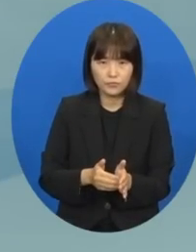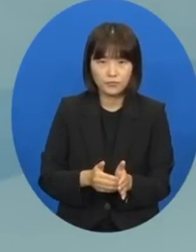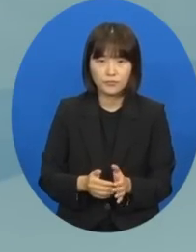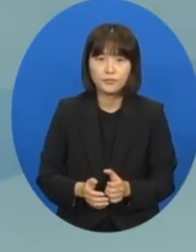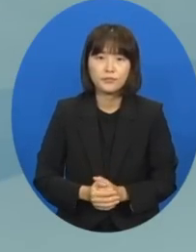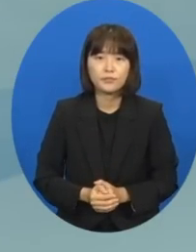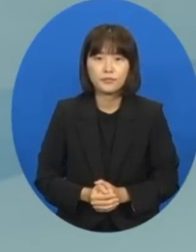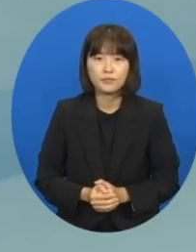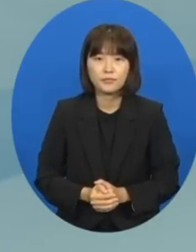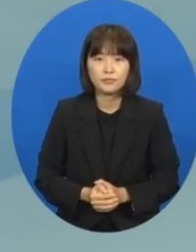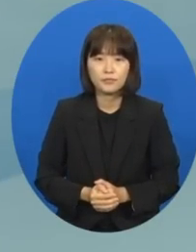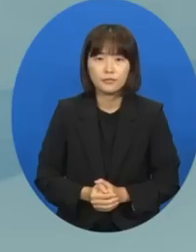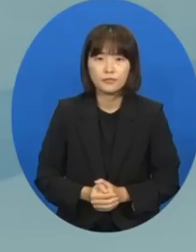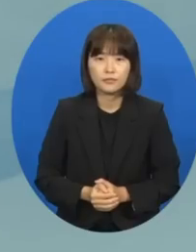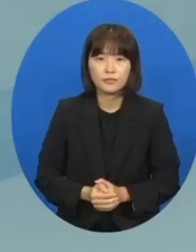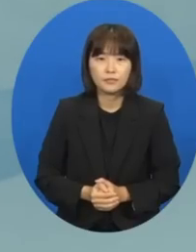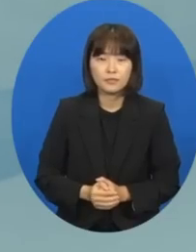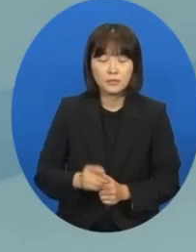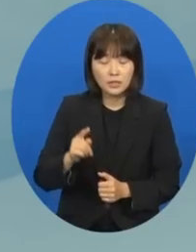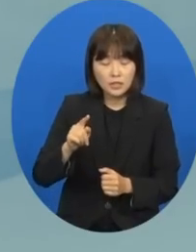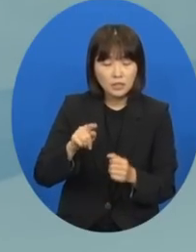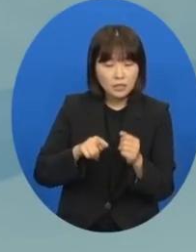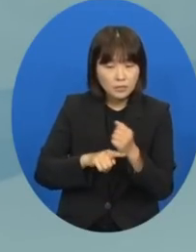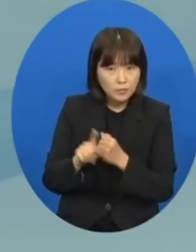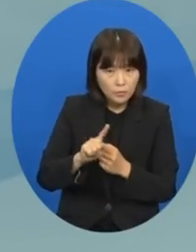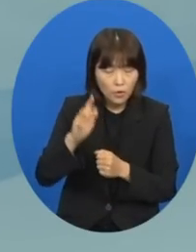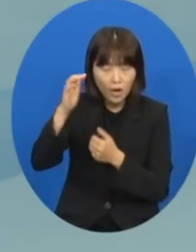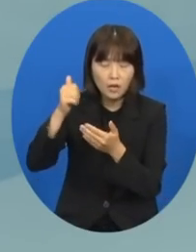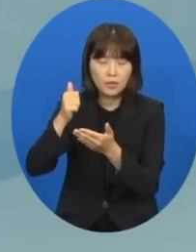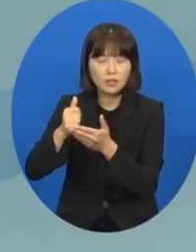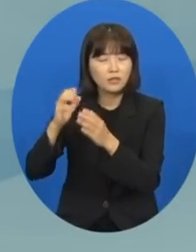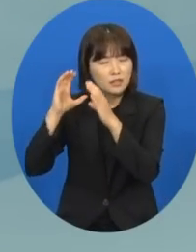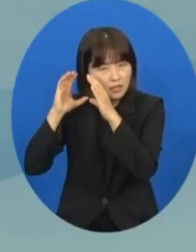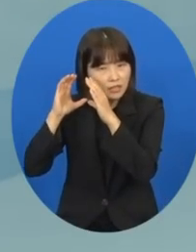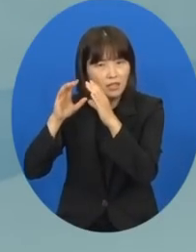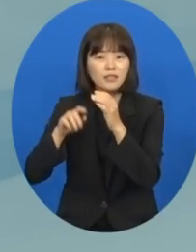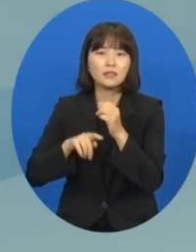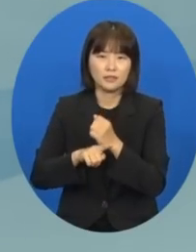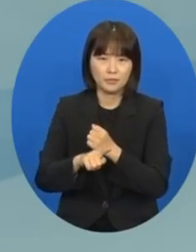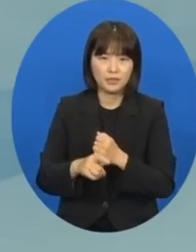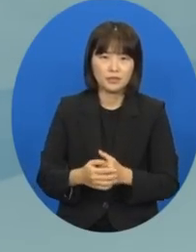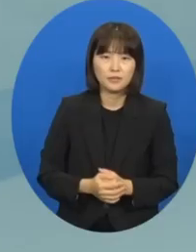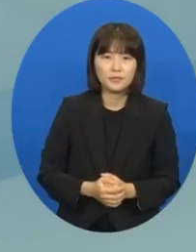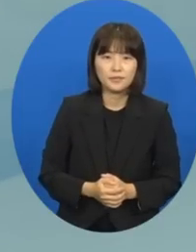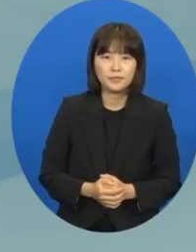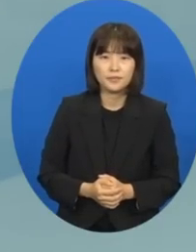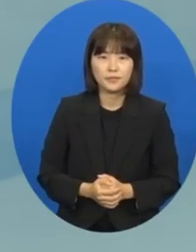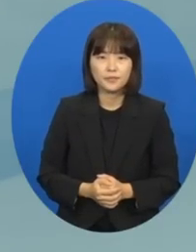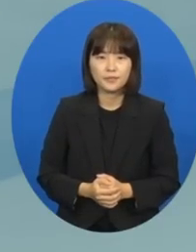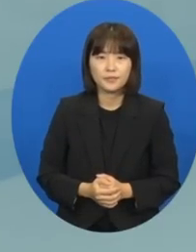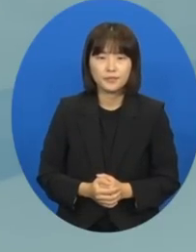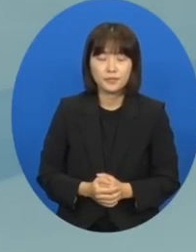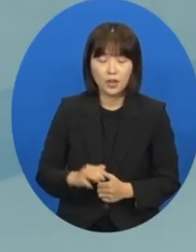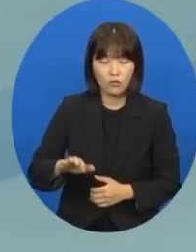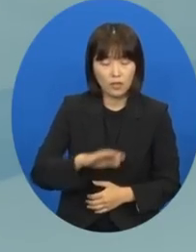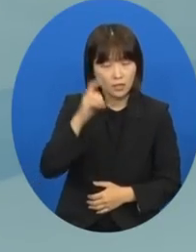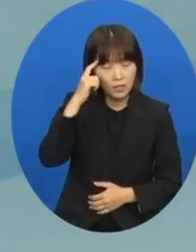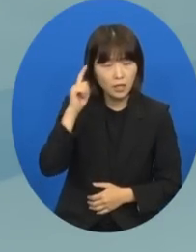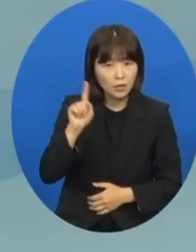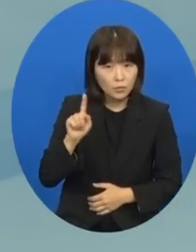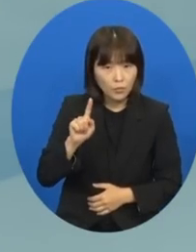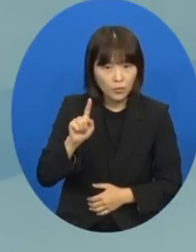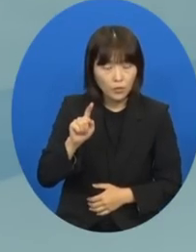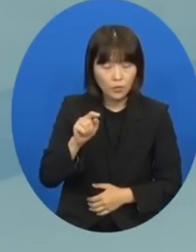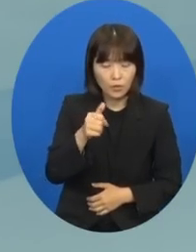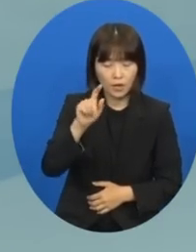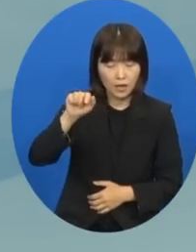이름은 하나님께서 들으시다라는 의미입니다. 여러분 여기서 심각하게 우리가 생각해야 할 것이 있는데 하갈이 상징하는 것은